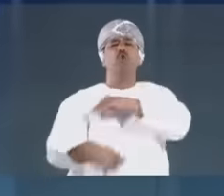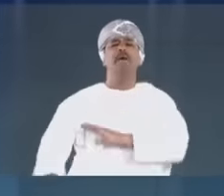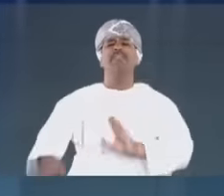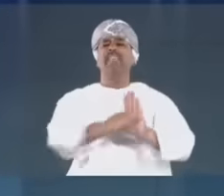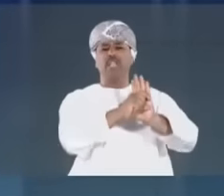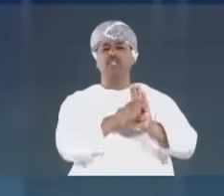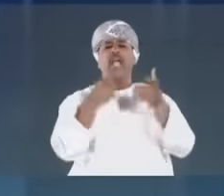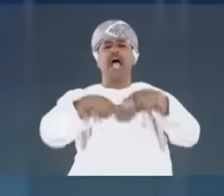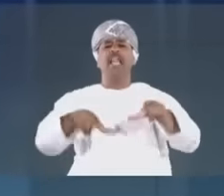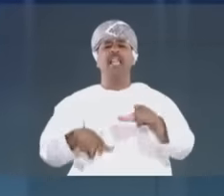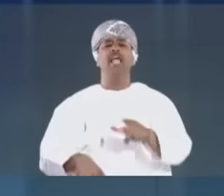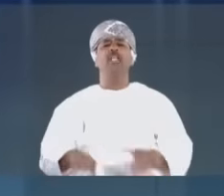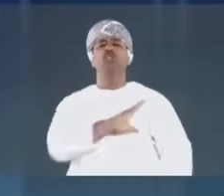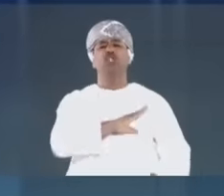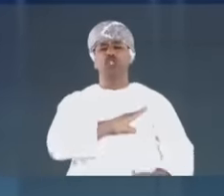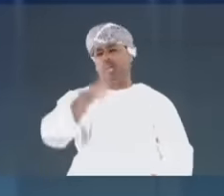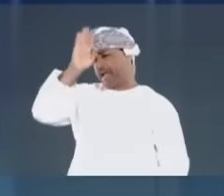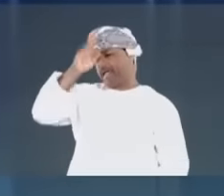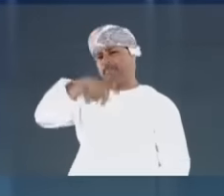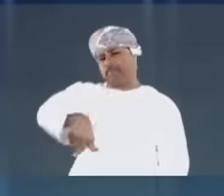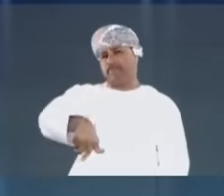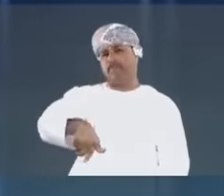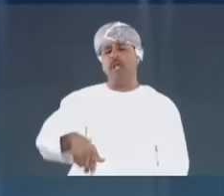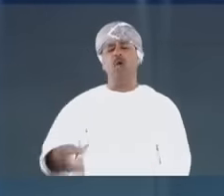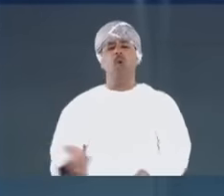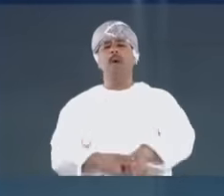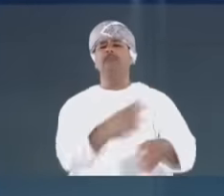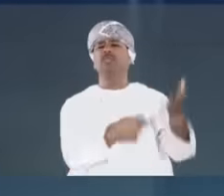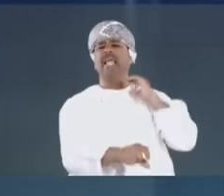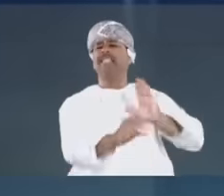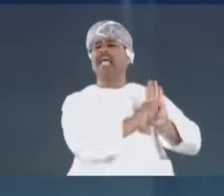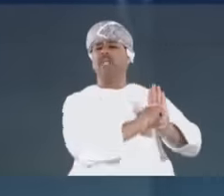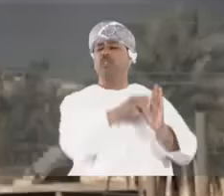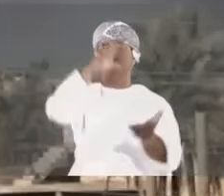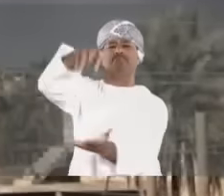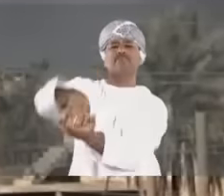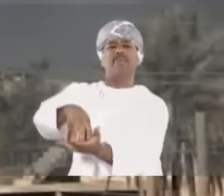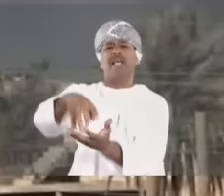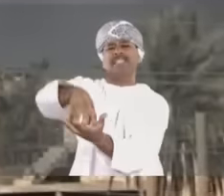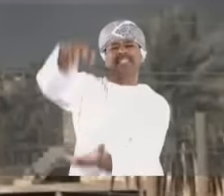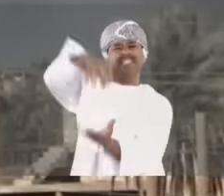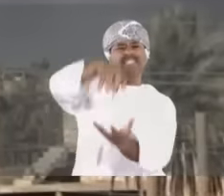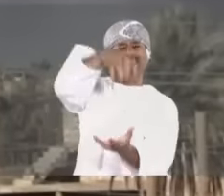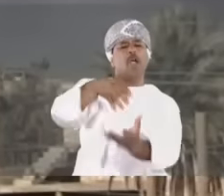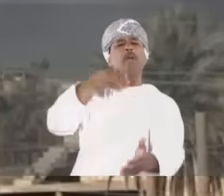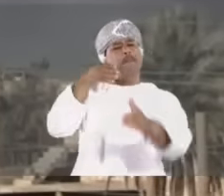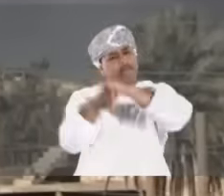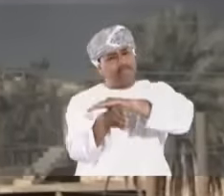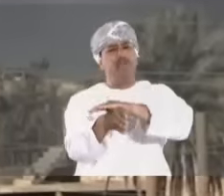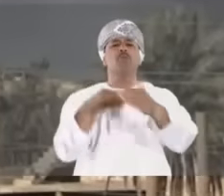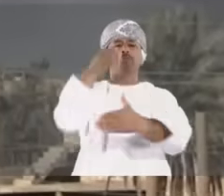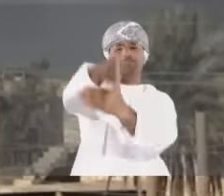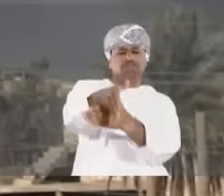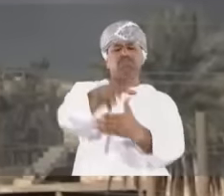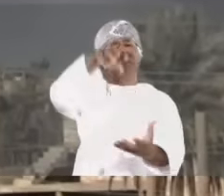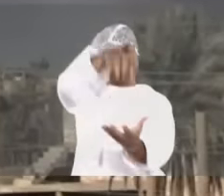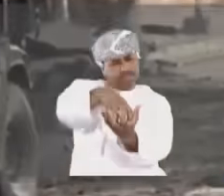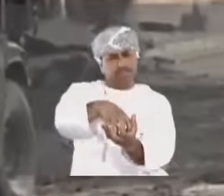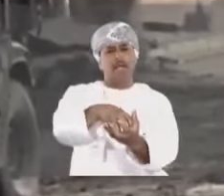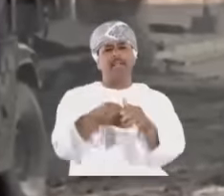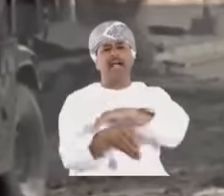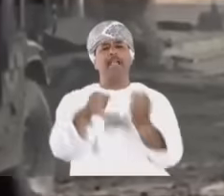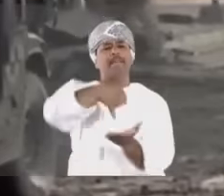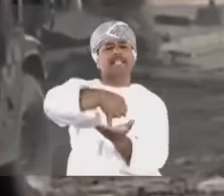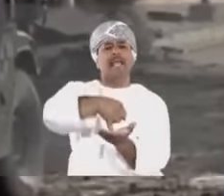الجيش العراقي. وذكر المصدر أن مسلحي داعش سيطروا على المجمع السكني في منطقة البغدادي بالمدينة